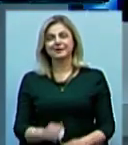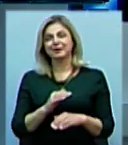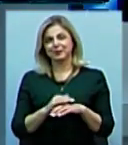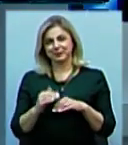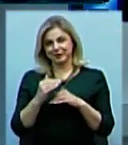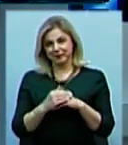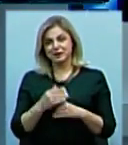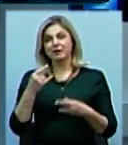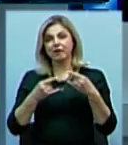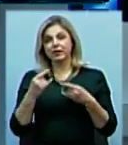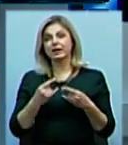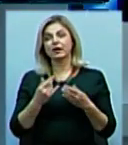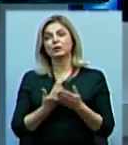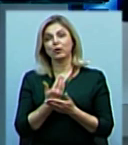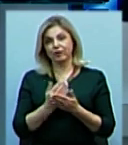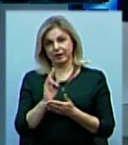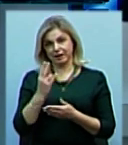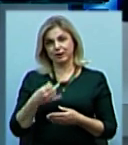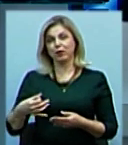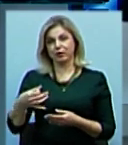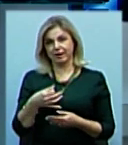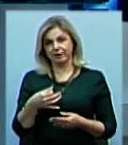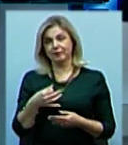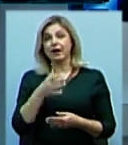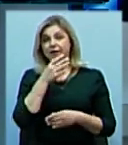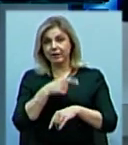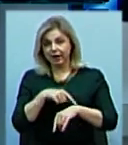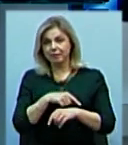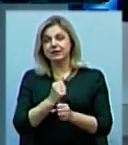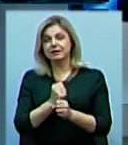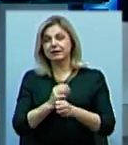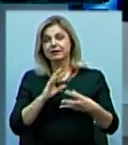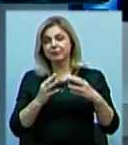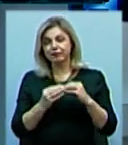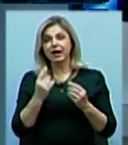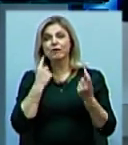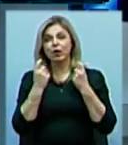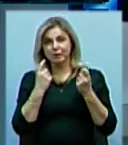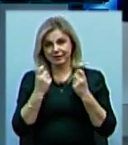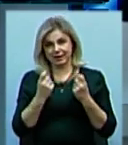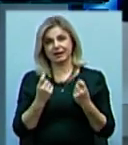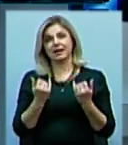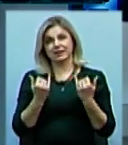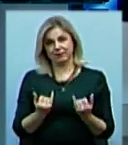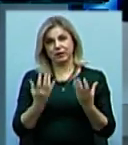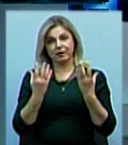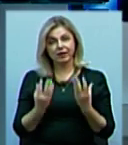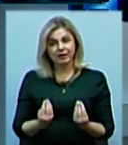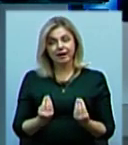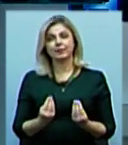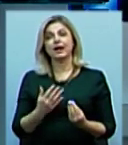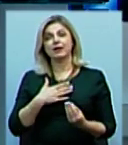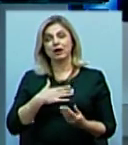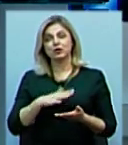Добрий вечір. В ефірі телевізійні новини Миколаївщини. Час підбити інформаційний підсумок дня. Наші журналісти розкажуть